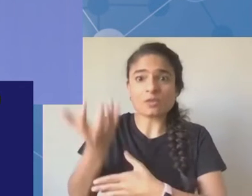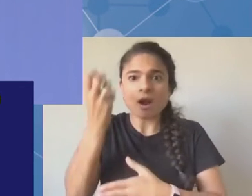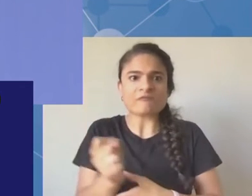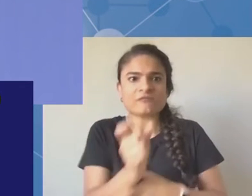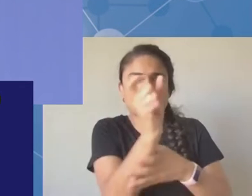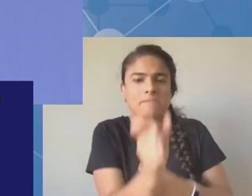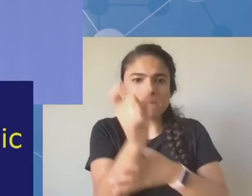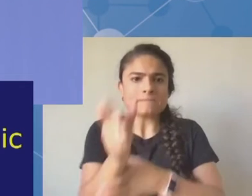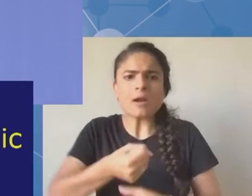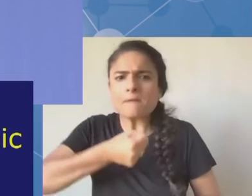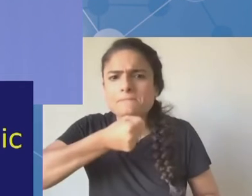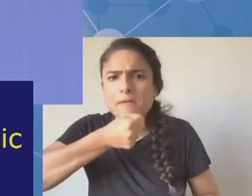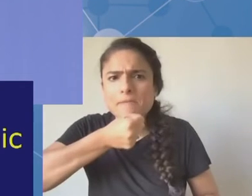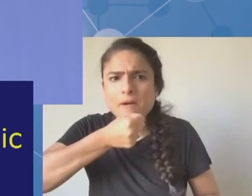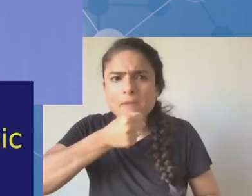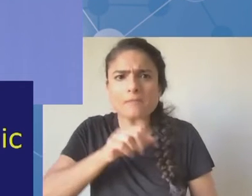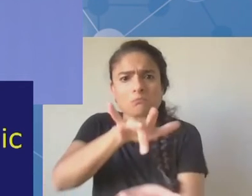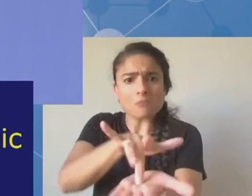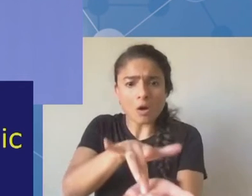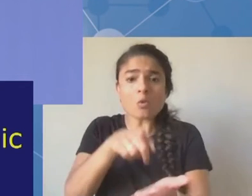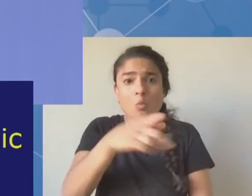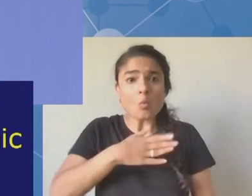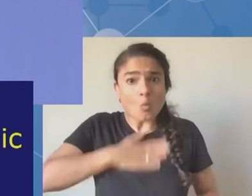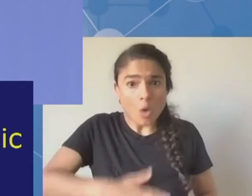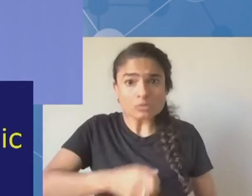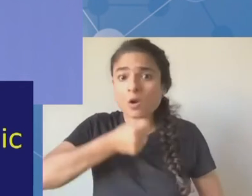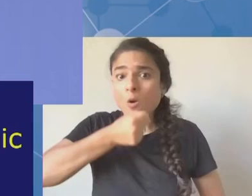сделаем это так, что когда кто-то